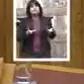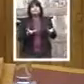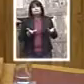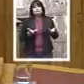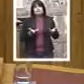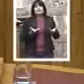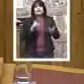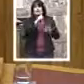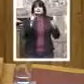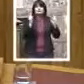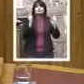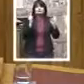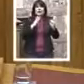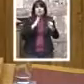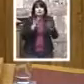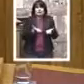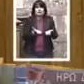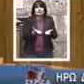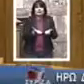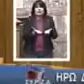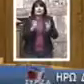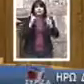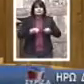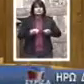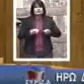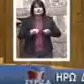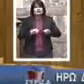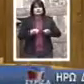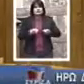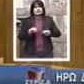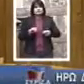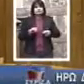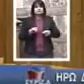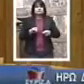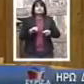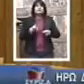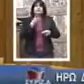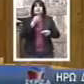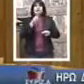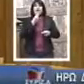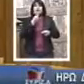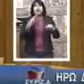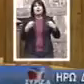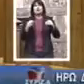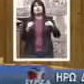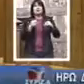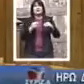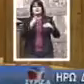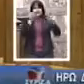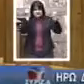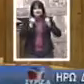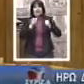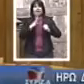ζουν άνθρωποι εδώ, αποφασίστε να τους εξοντώσετε, ώστε να βγει η αγοραπολισία προσφορότερη. Διότι μόνο